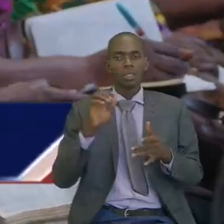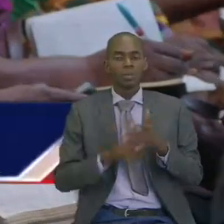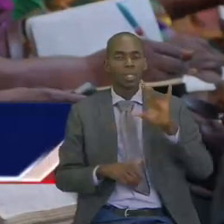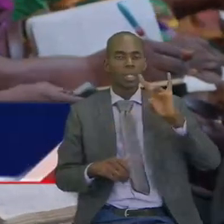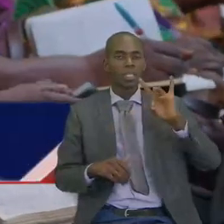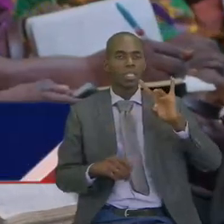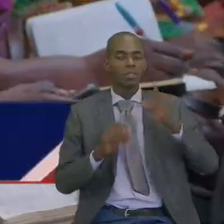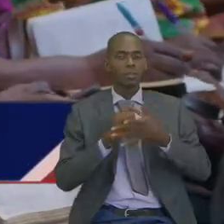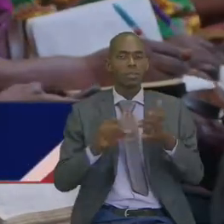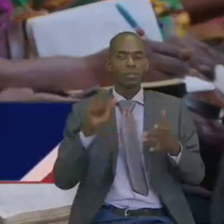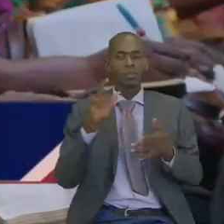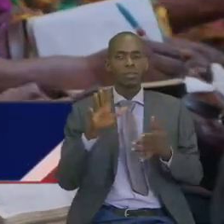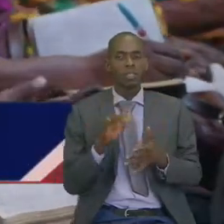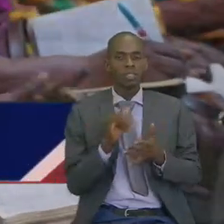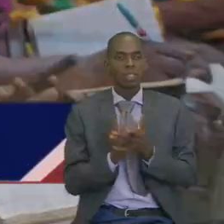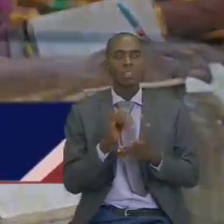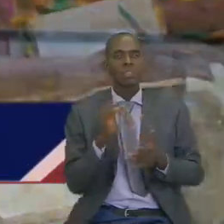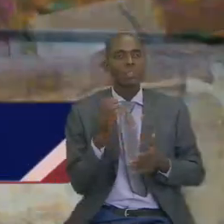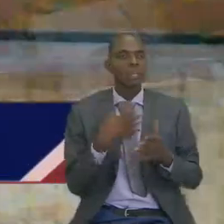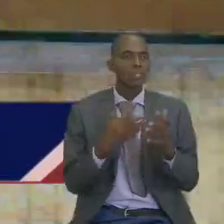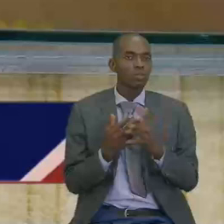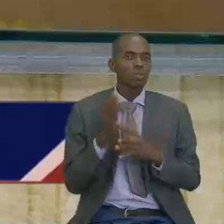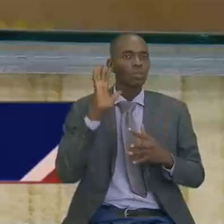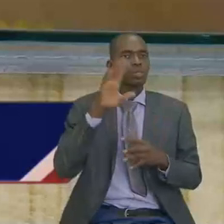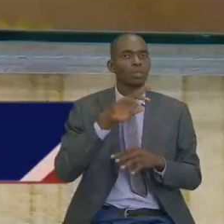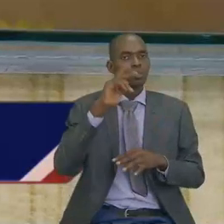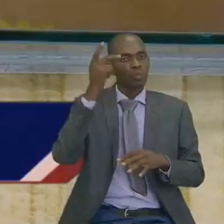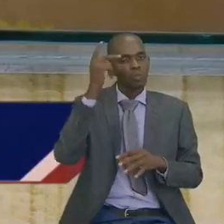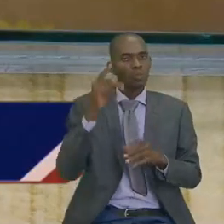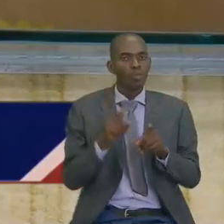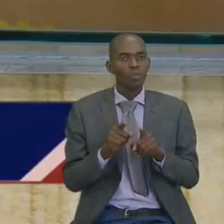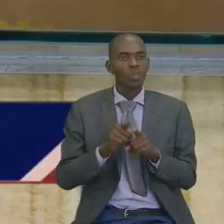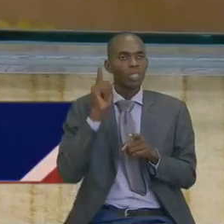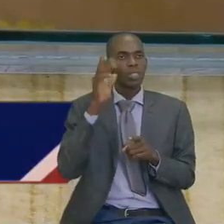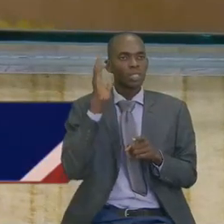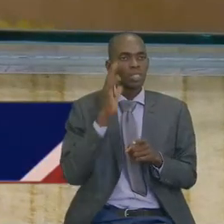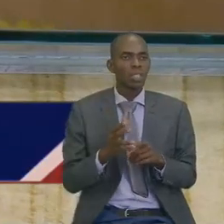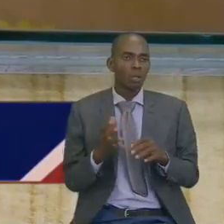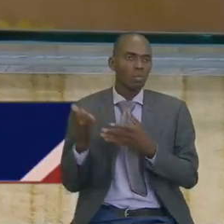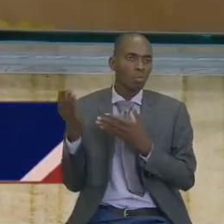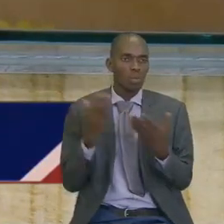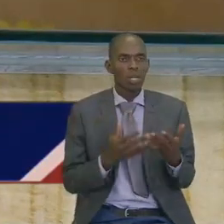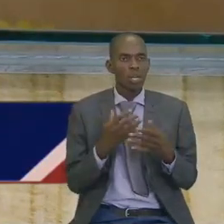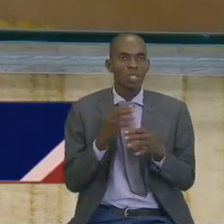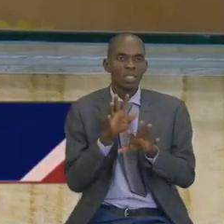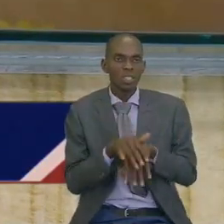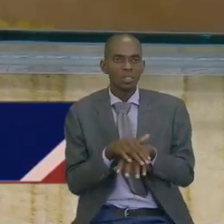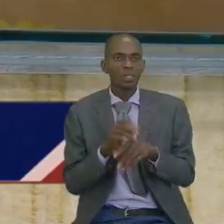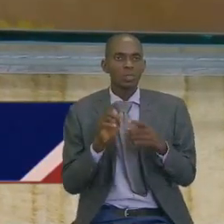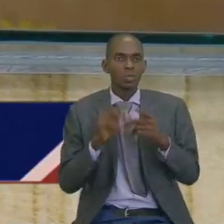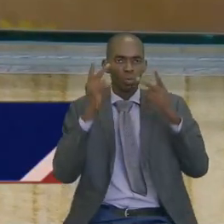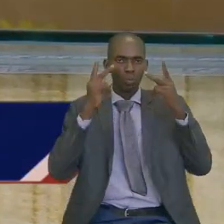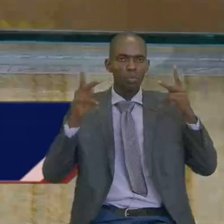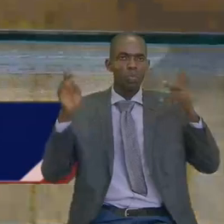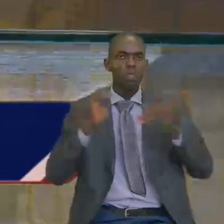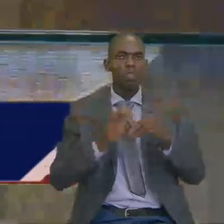cause de sa prospérité, cela parle de l'antéchrist qui va régner avant l'avènement de Christ.